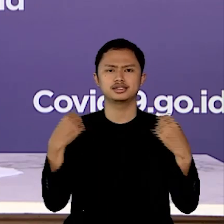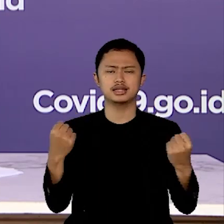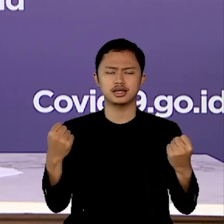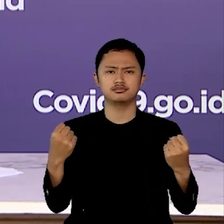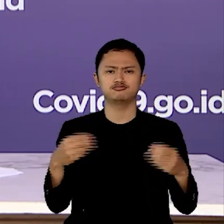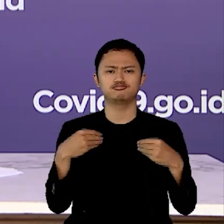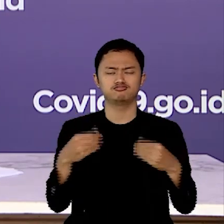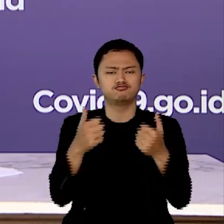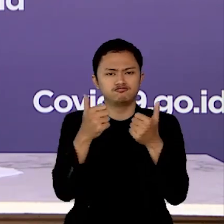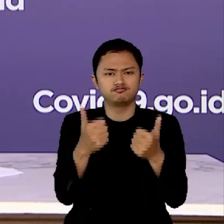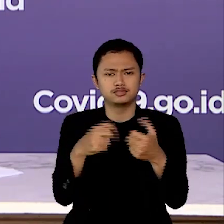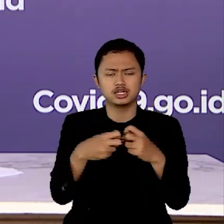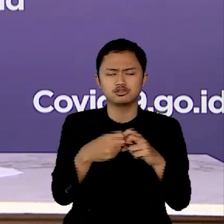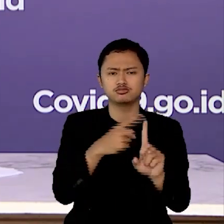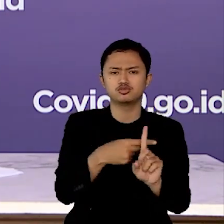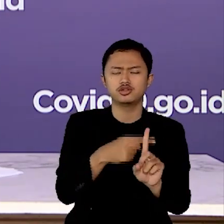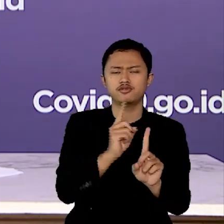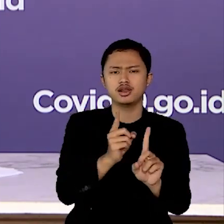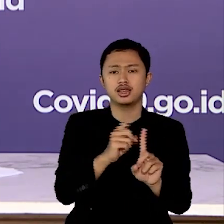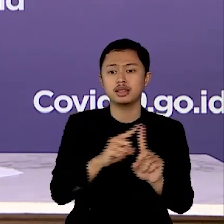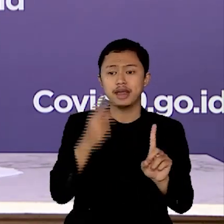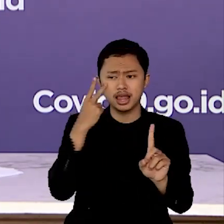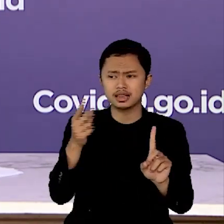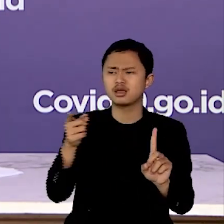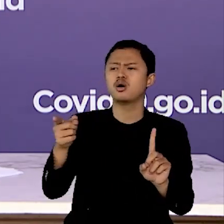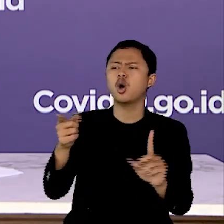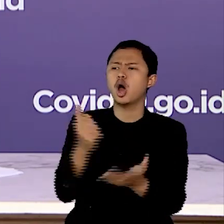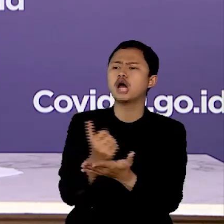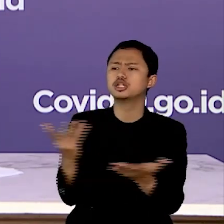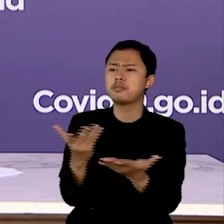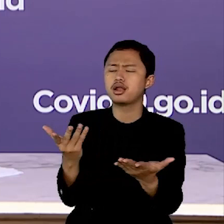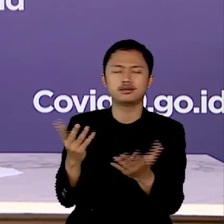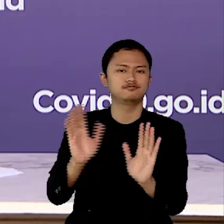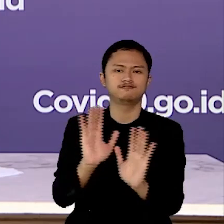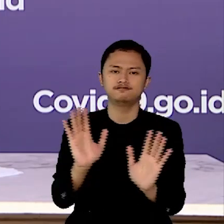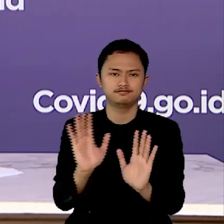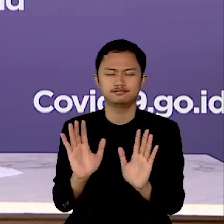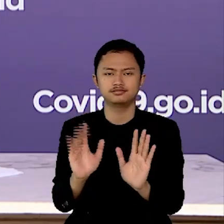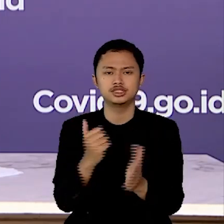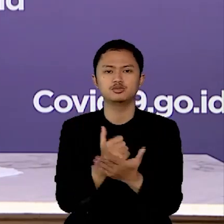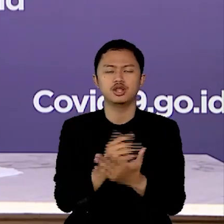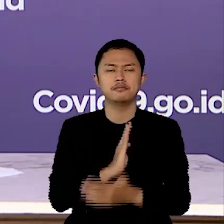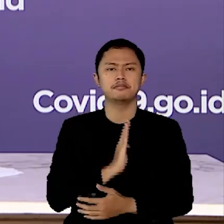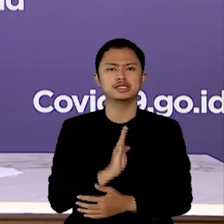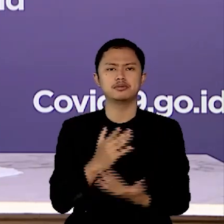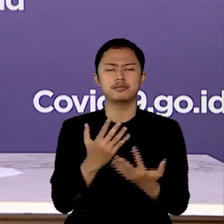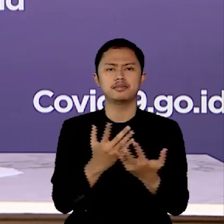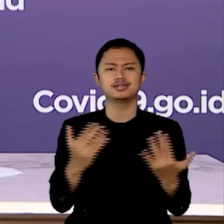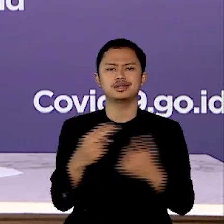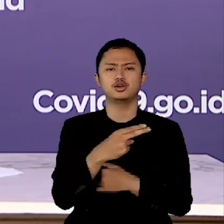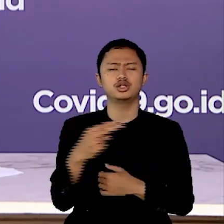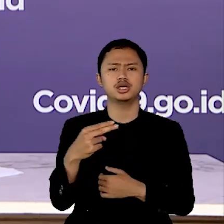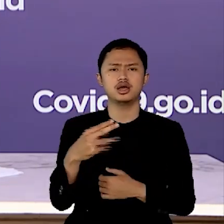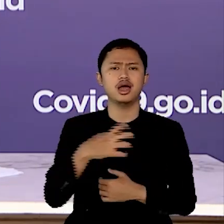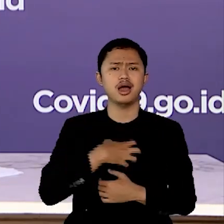yang berkualitas bagi setiap kasus positif tanpa memandang asal daerahnya karena pada prinsipnya setiap rakyat